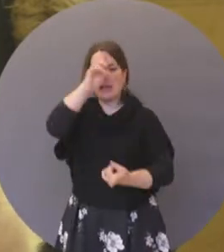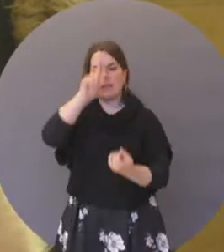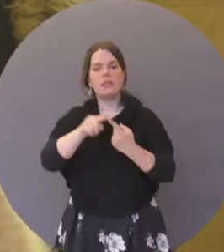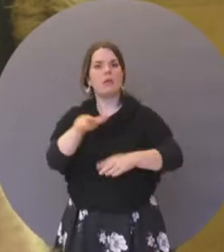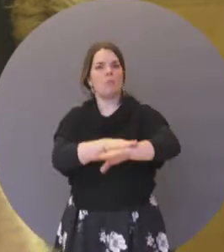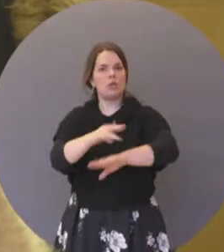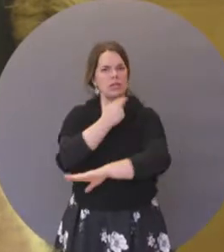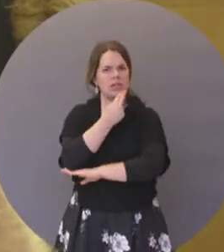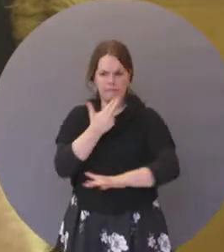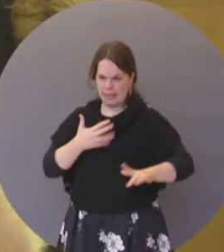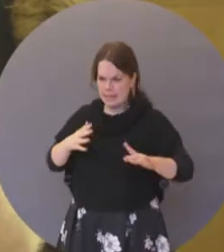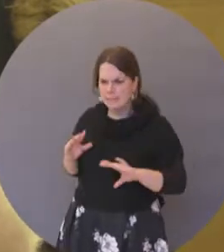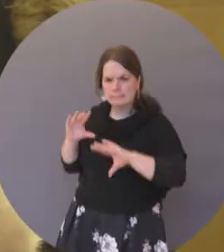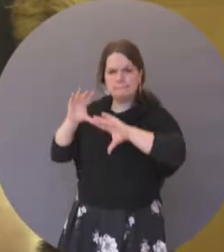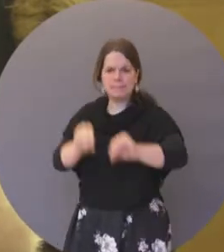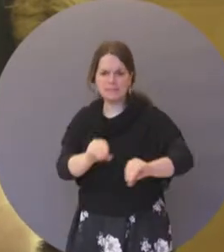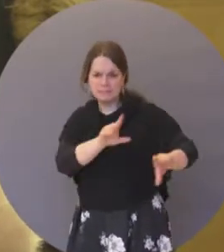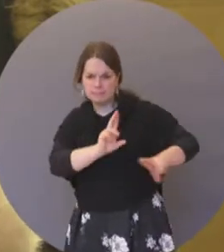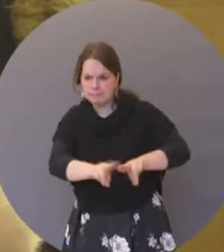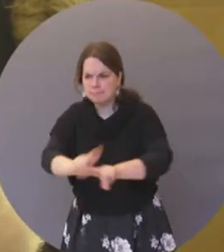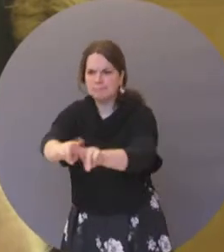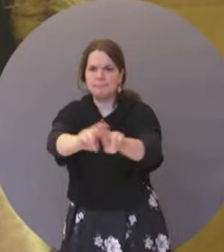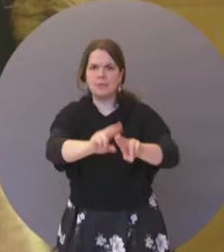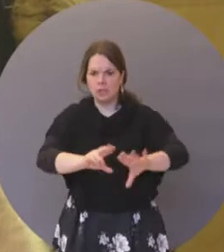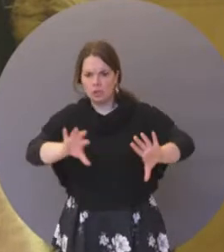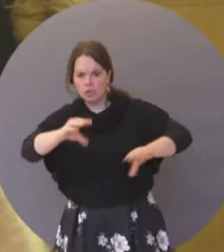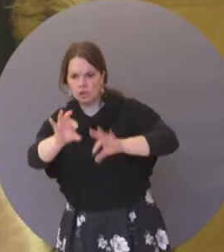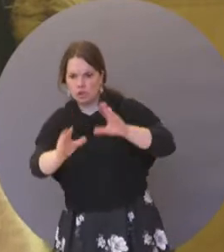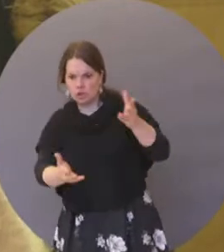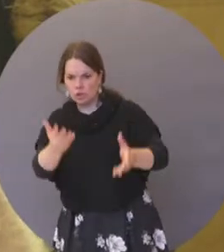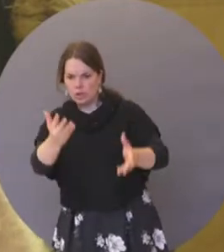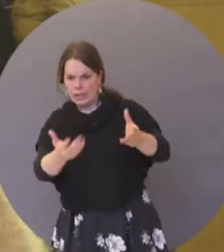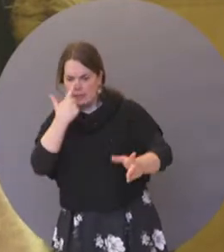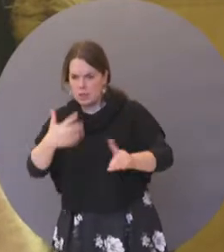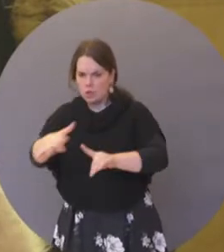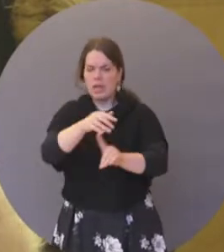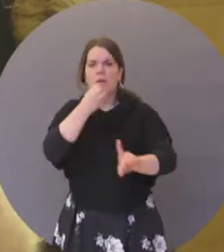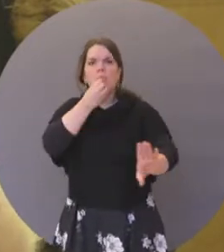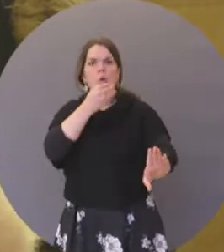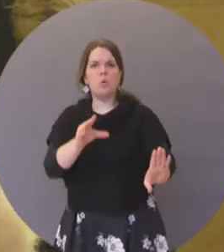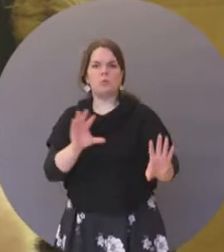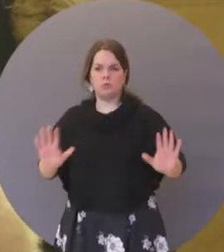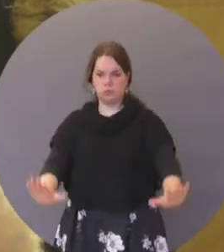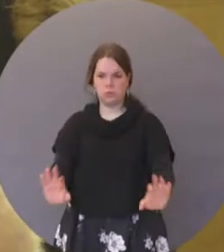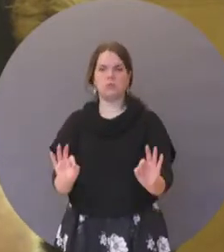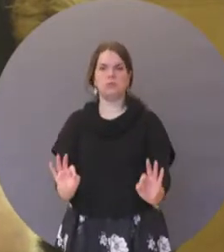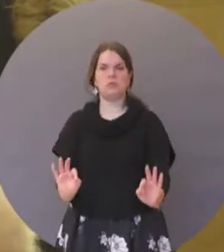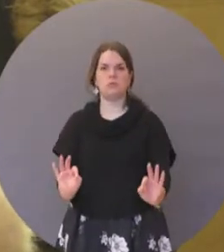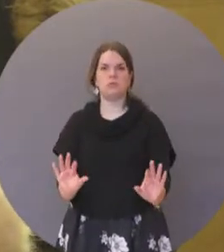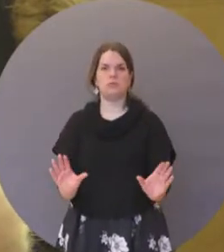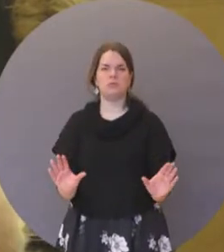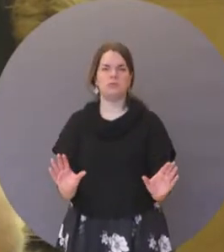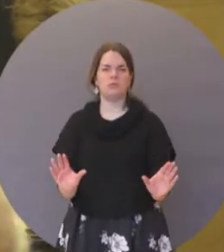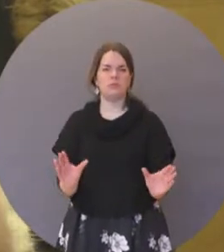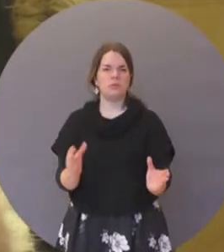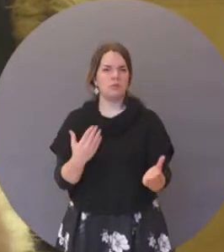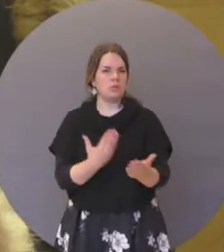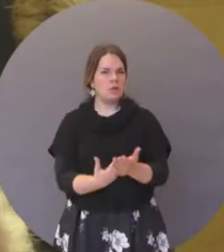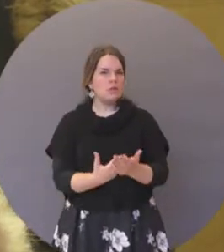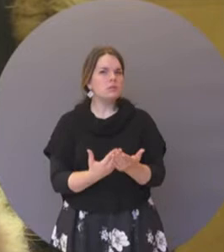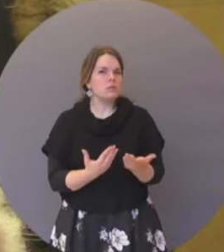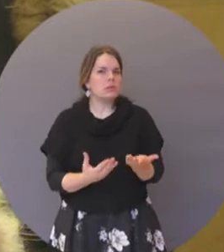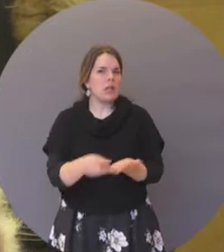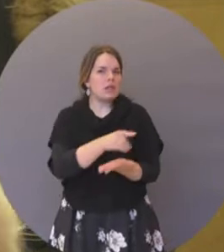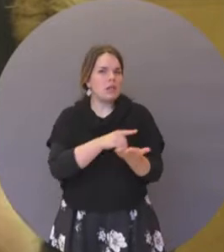efficaces qui contribuent à restaurer ou à maintenir un équilibre social cette capacité à répondre